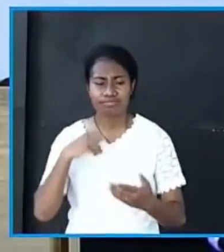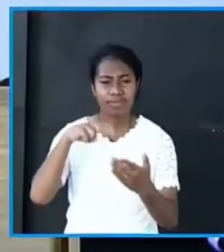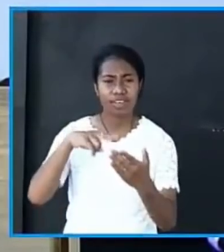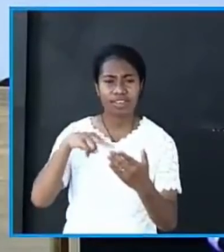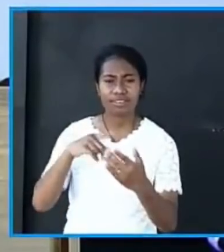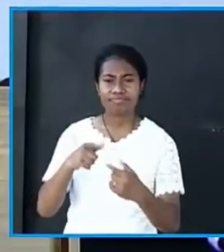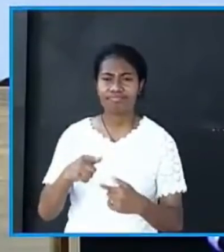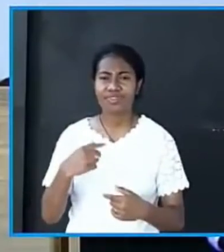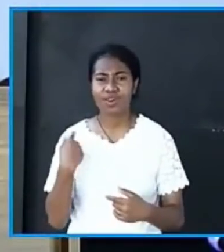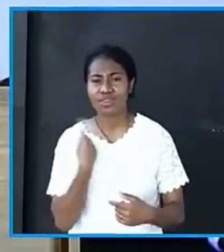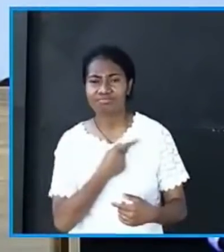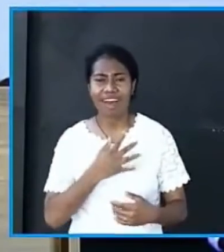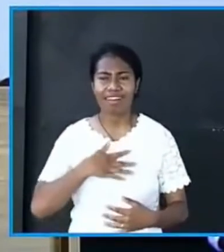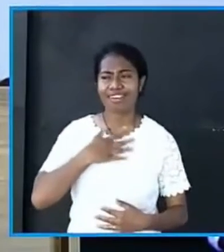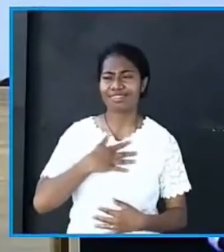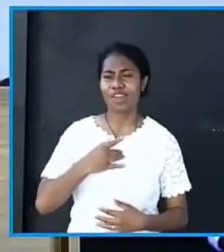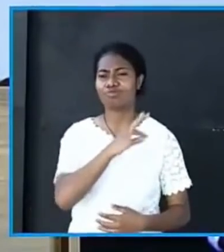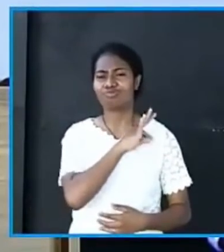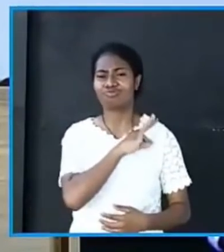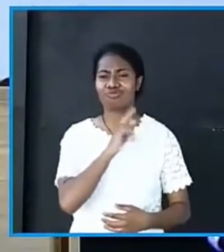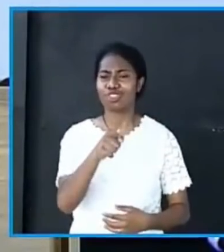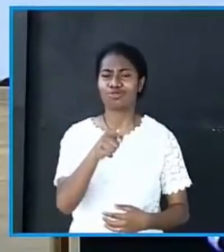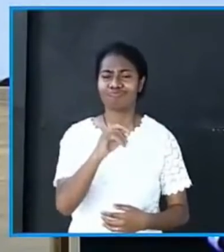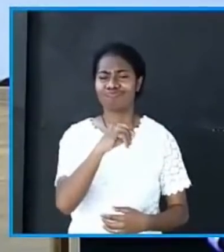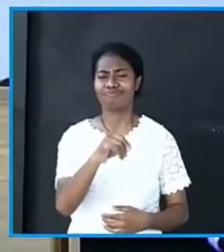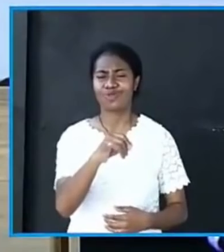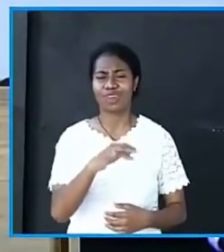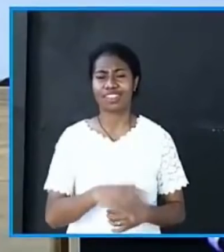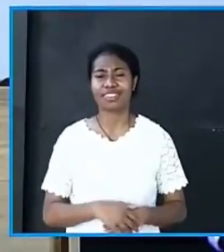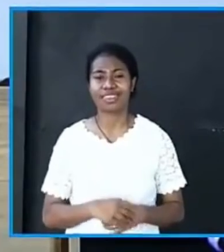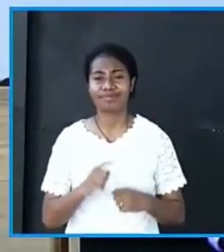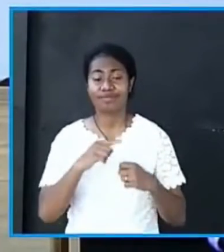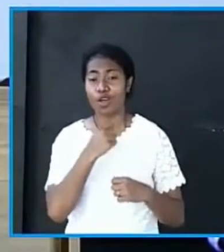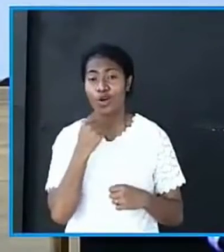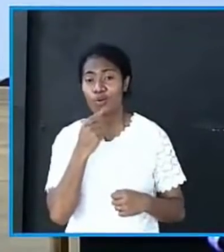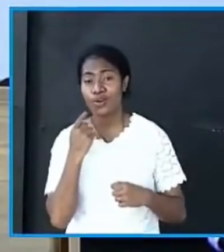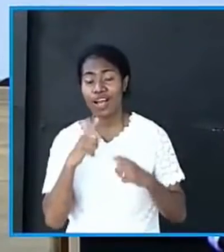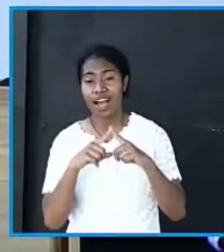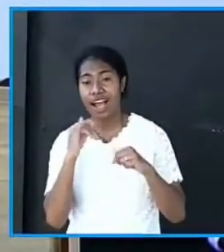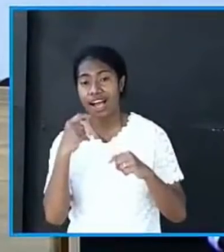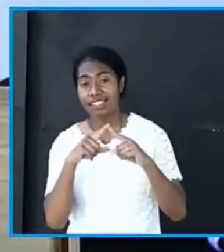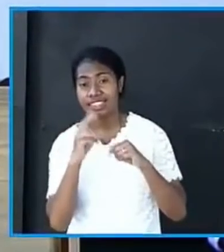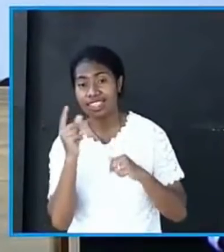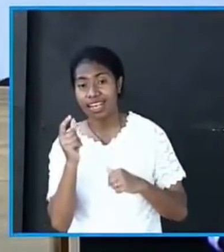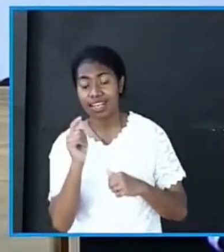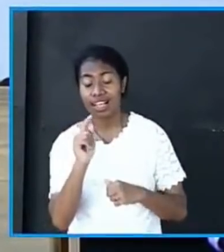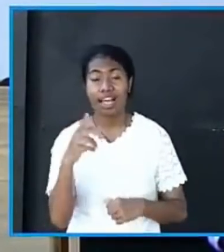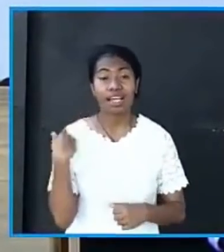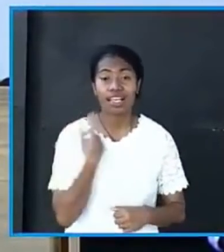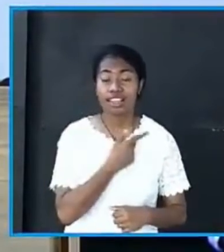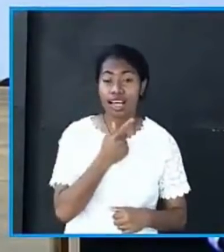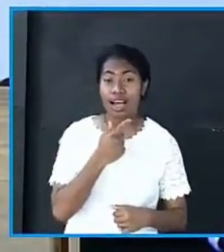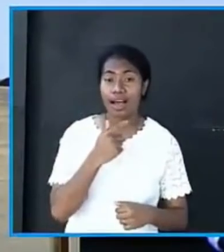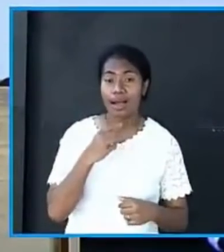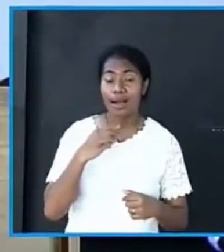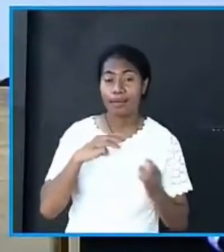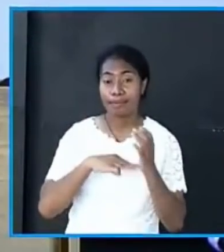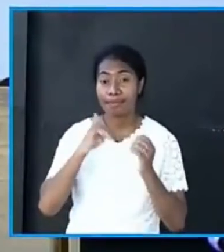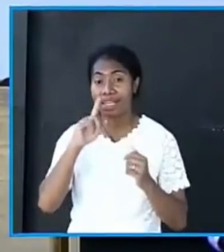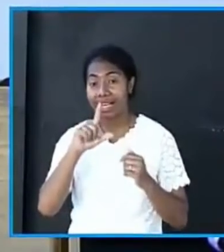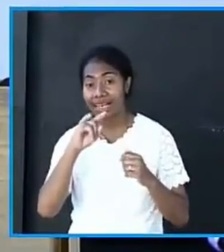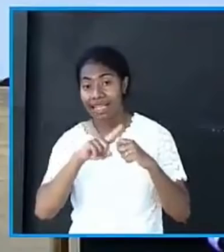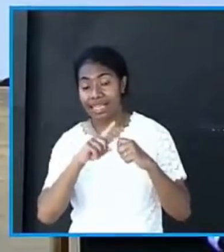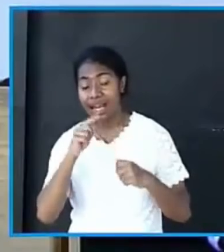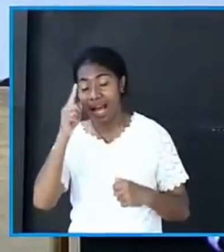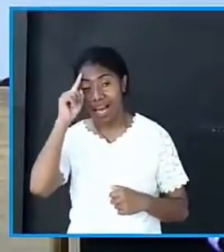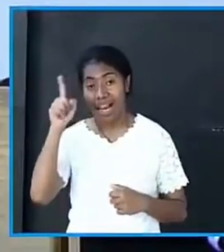itu kurang ajar Ayo kita mirip Alan hampir sama seperti Allah